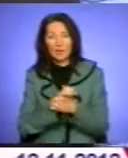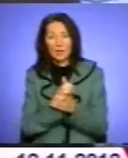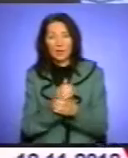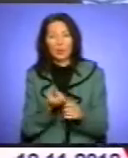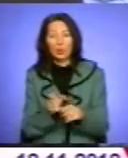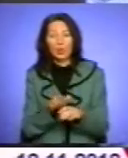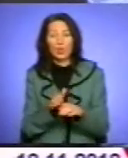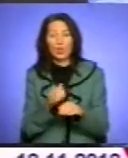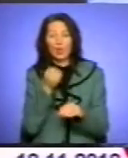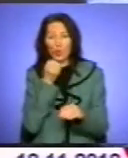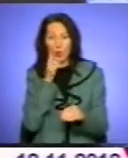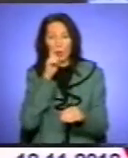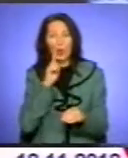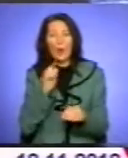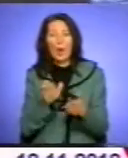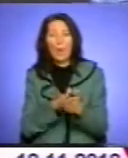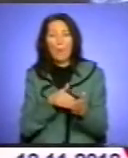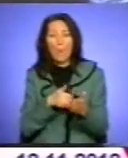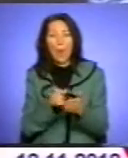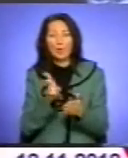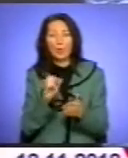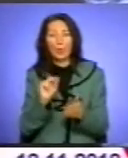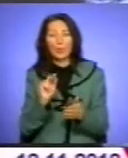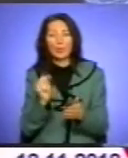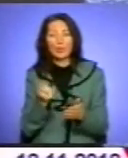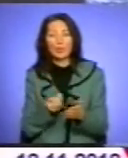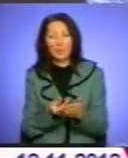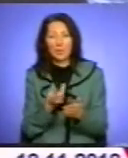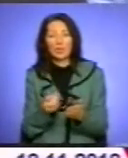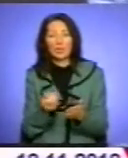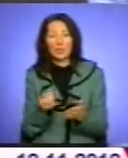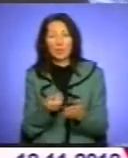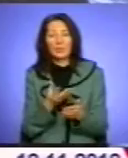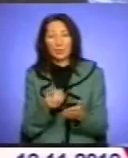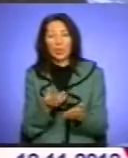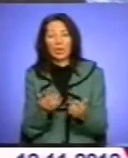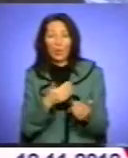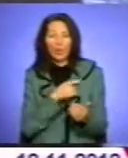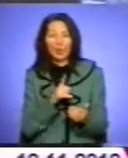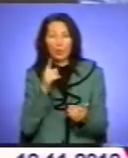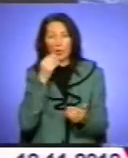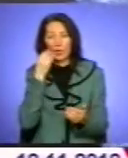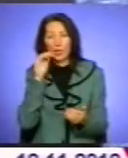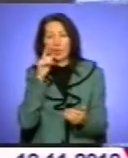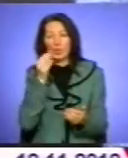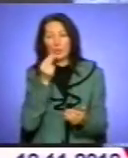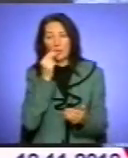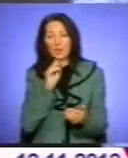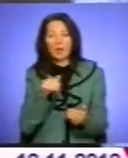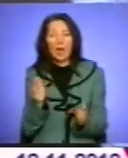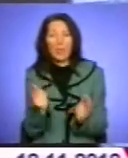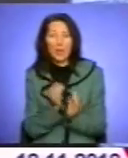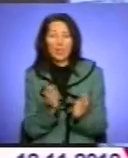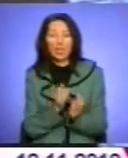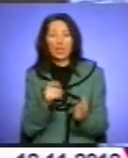А ціни як? Ну, ціни трошки так, але хочеться щось краще з'їсти. Хай менше, але